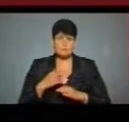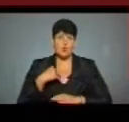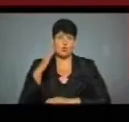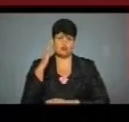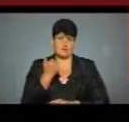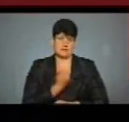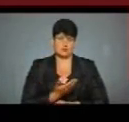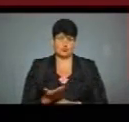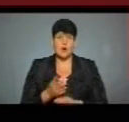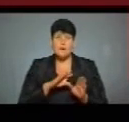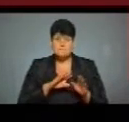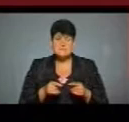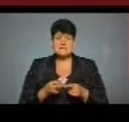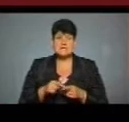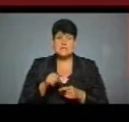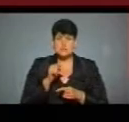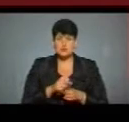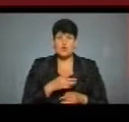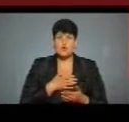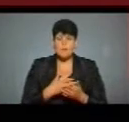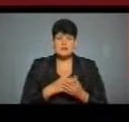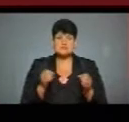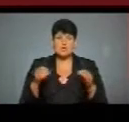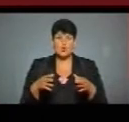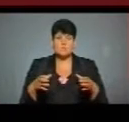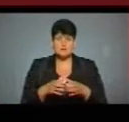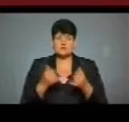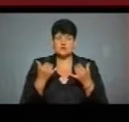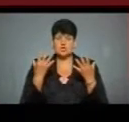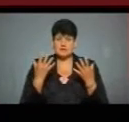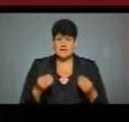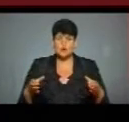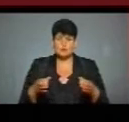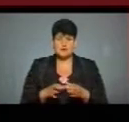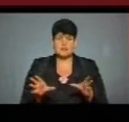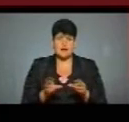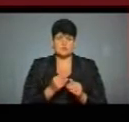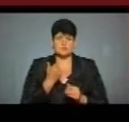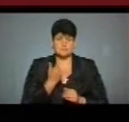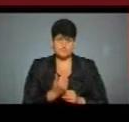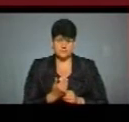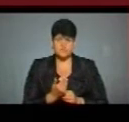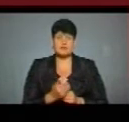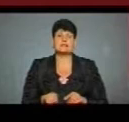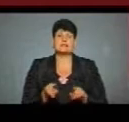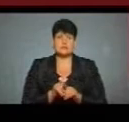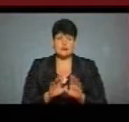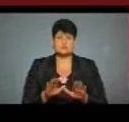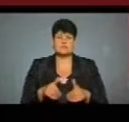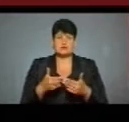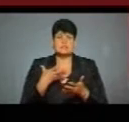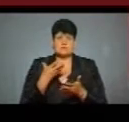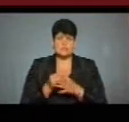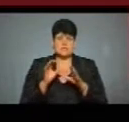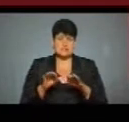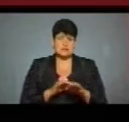за нього. Після цього громадські об'єднання, які на сьогоднішній день об'єднані разом з нами, які також висували і свої законопроекти, там